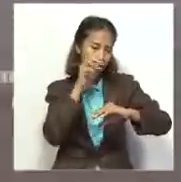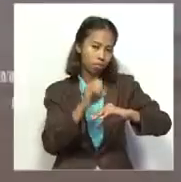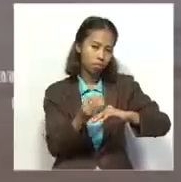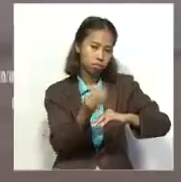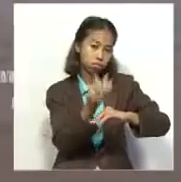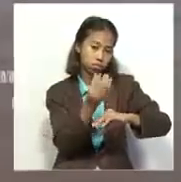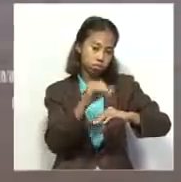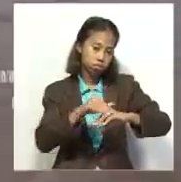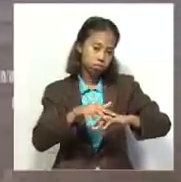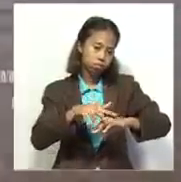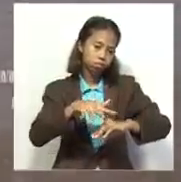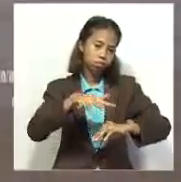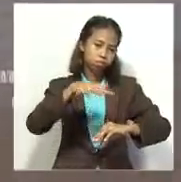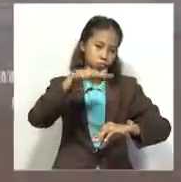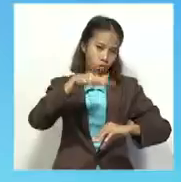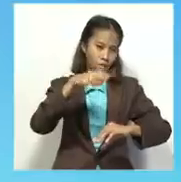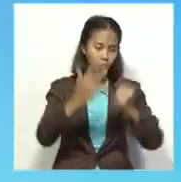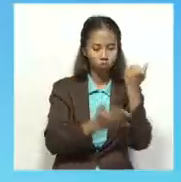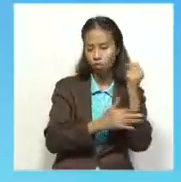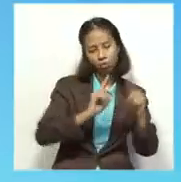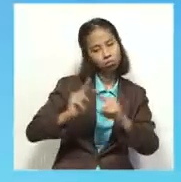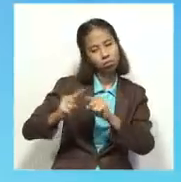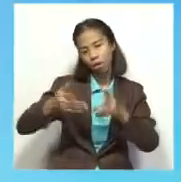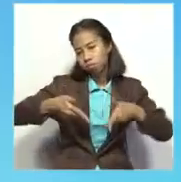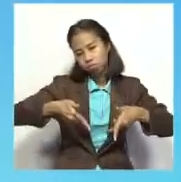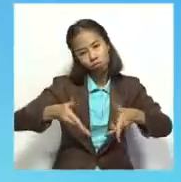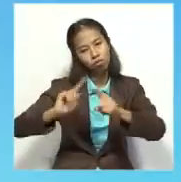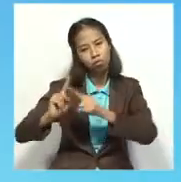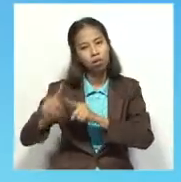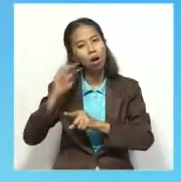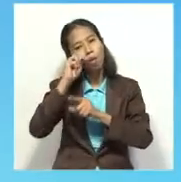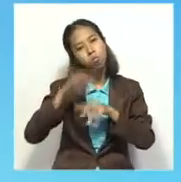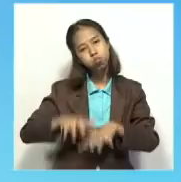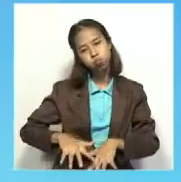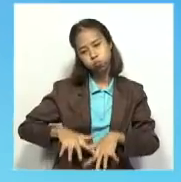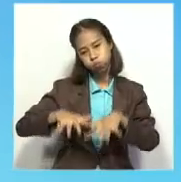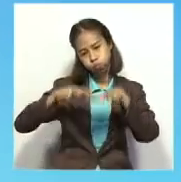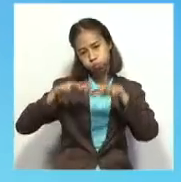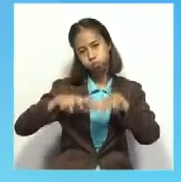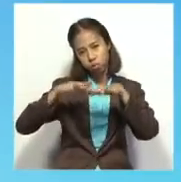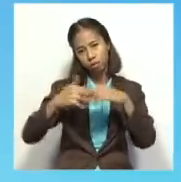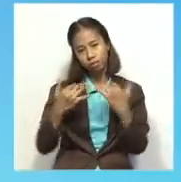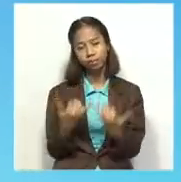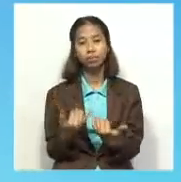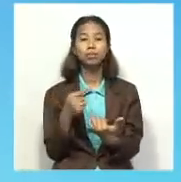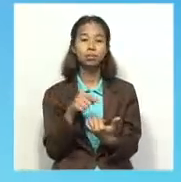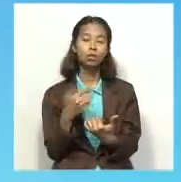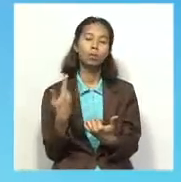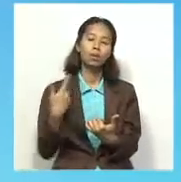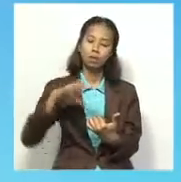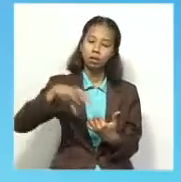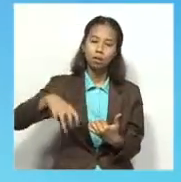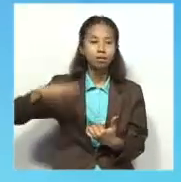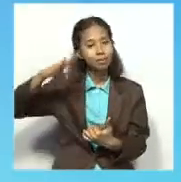ถนนตามซอยหลายสายนะคะทหารจากกองกำลังรักษาความสงบเรียบร้อยจังหวัดหนองคายแล้วก็หน่วยงานที่เกี่ยวข้องก็ได้ช่วย